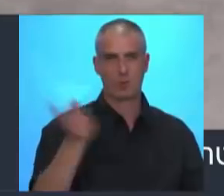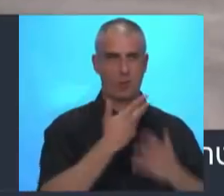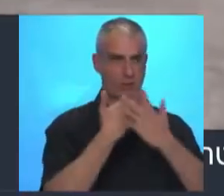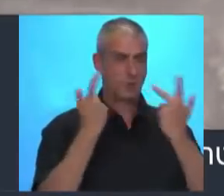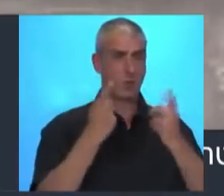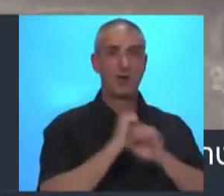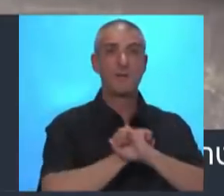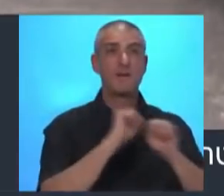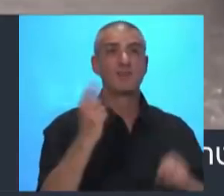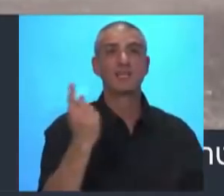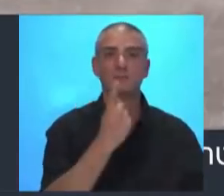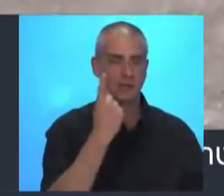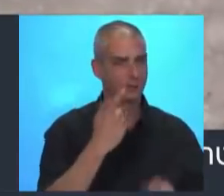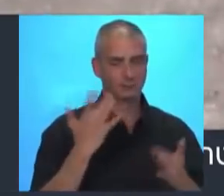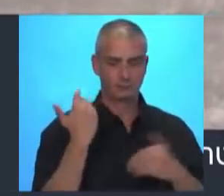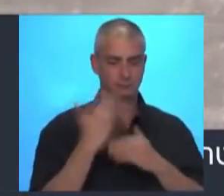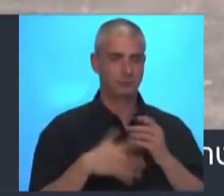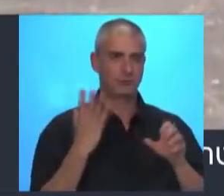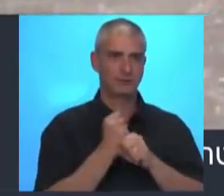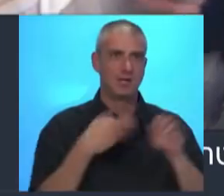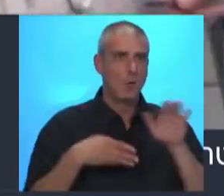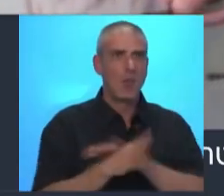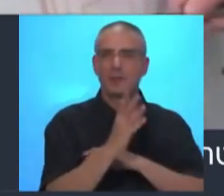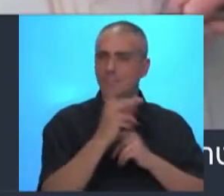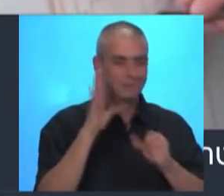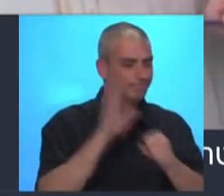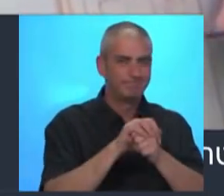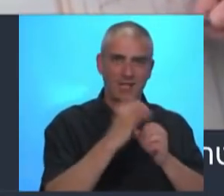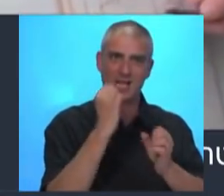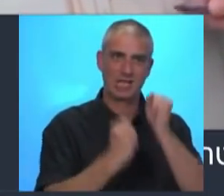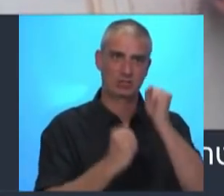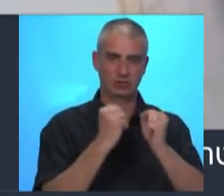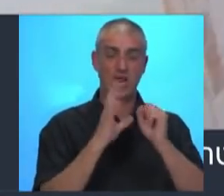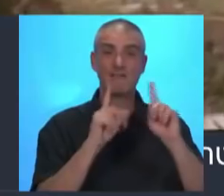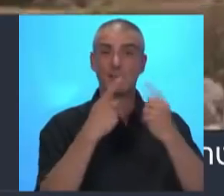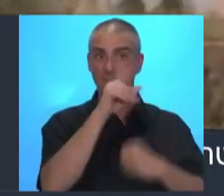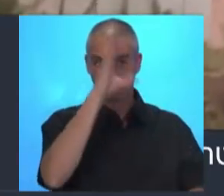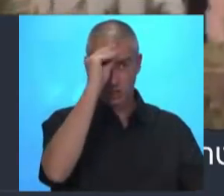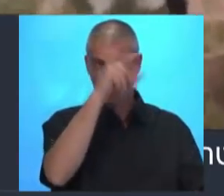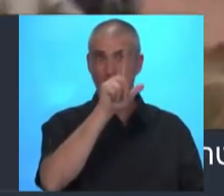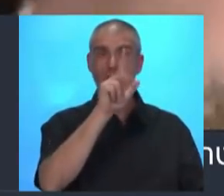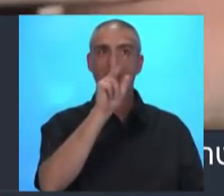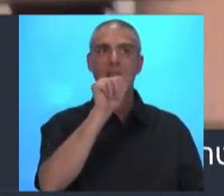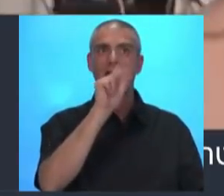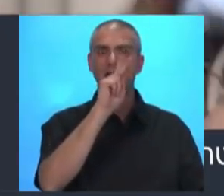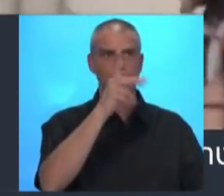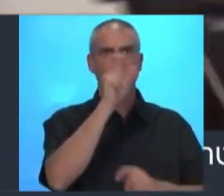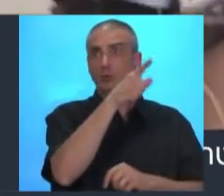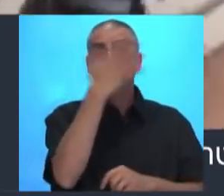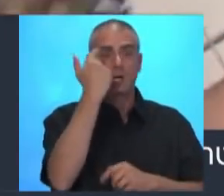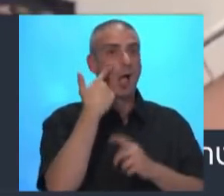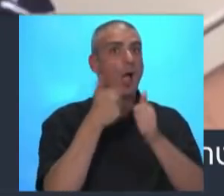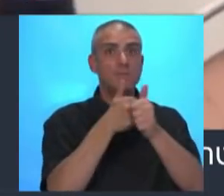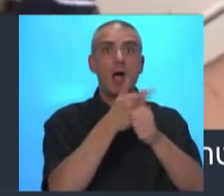שמפגעים יחידים יחמקו בסופו של דבר מתחת למקם. אם כי במקרה של לקדים, מדובר באדם שדווקא היה